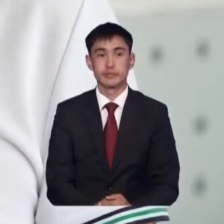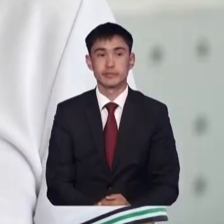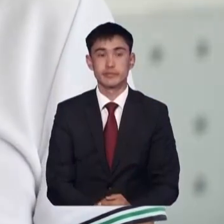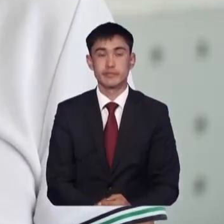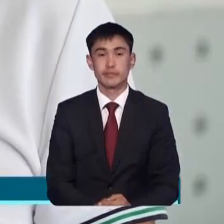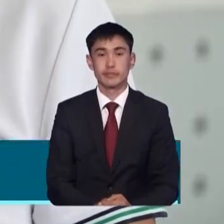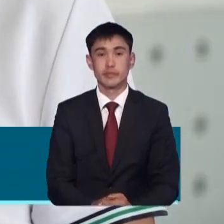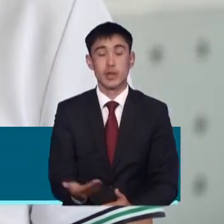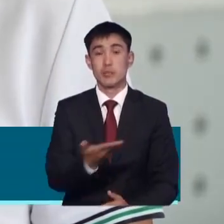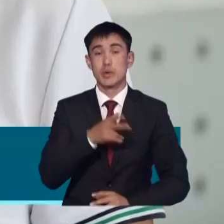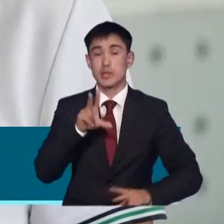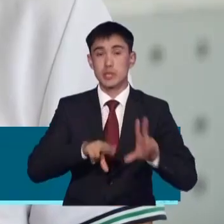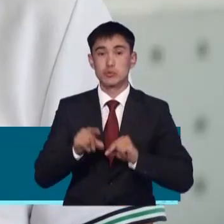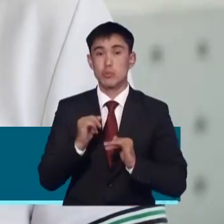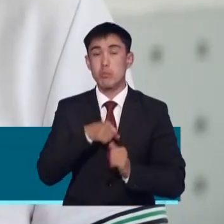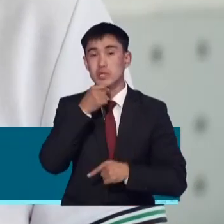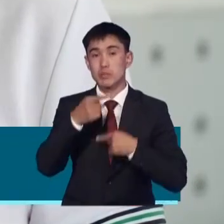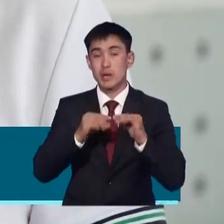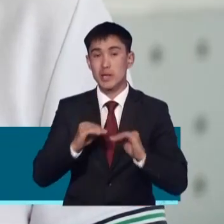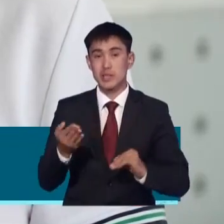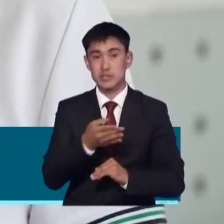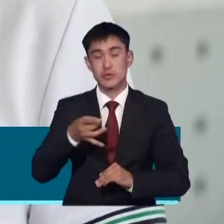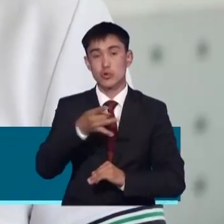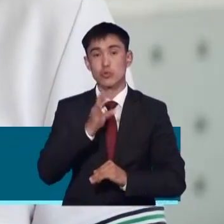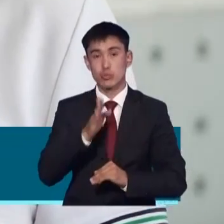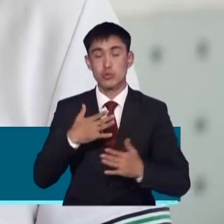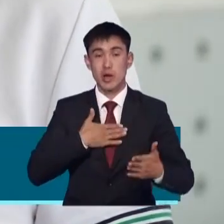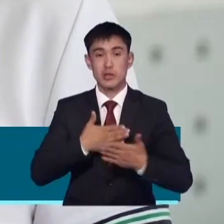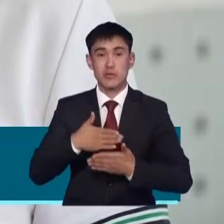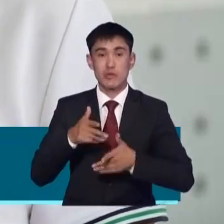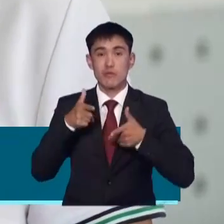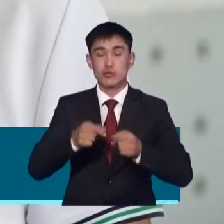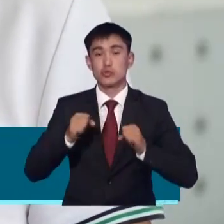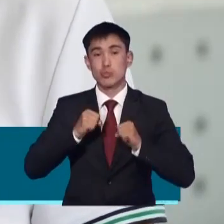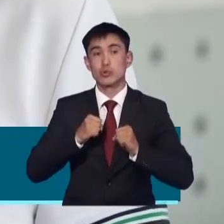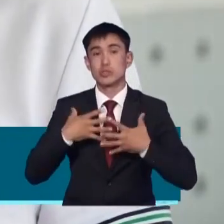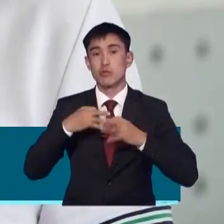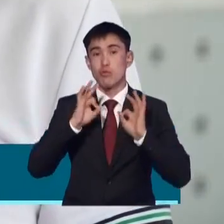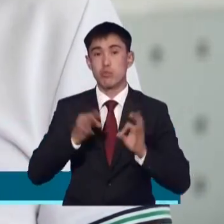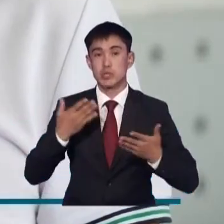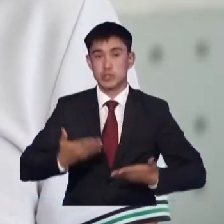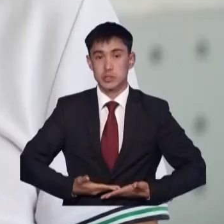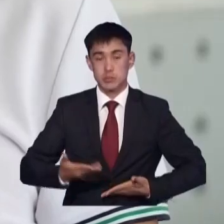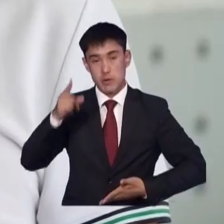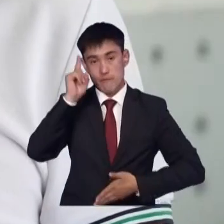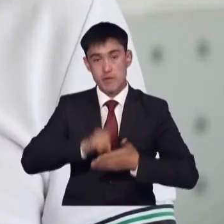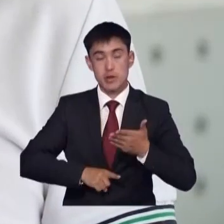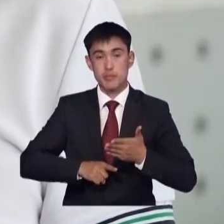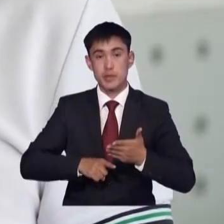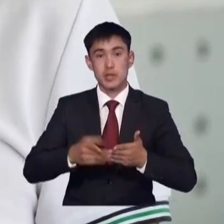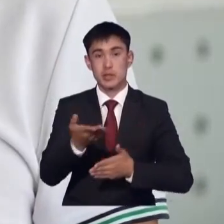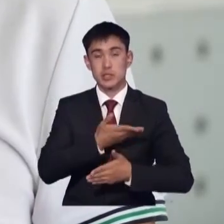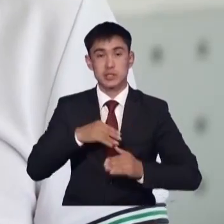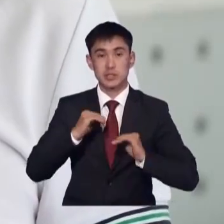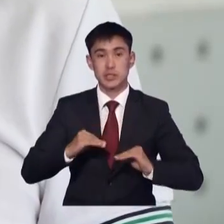навыки Мы надеемся что подрастающее поколение нашего региона будет активно вовлечено в спорт и здоровый образ жизни мы верим в потенциал наших